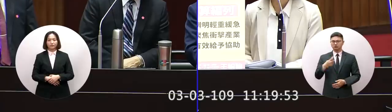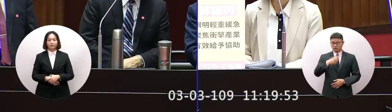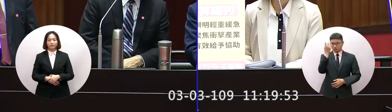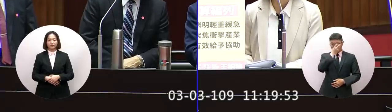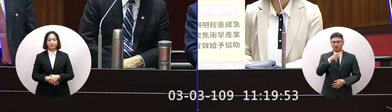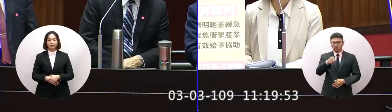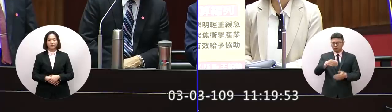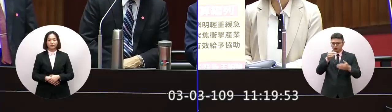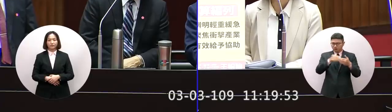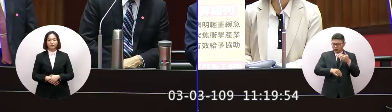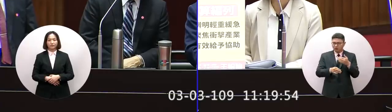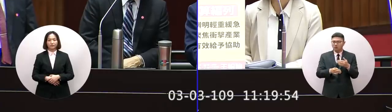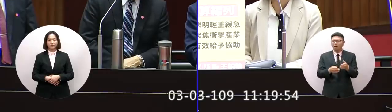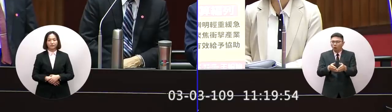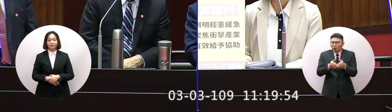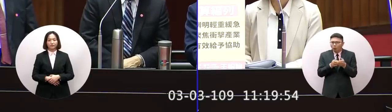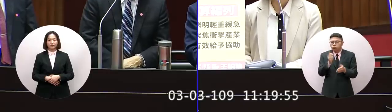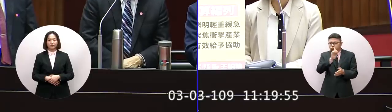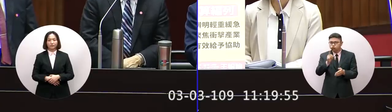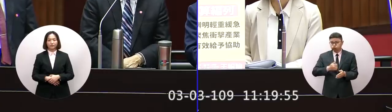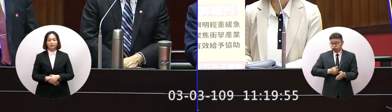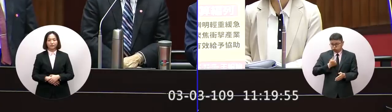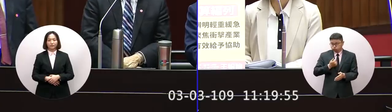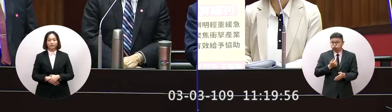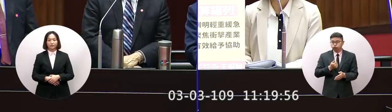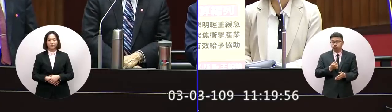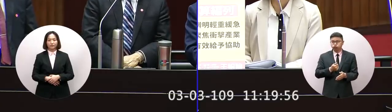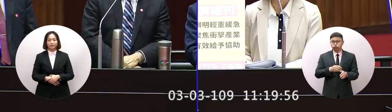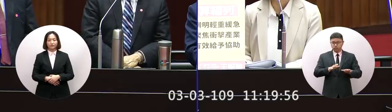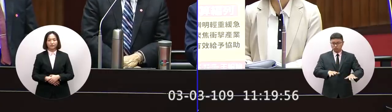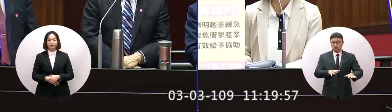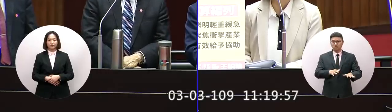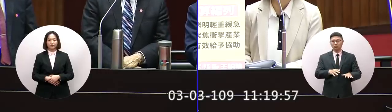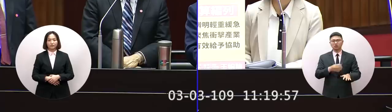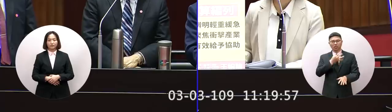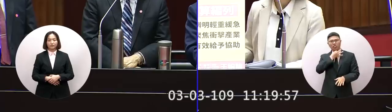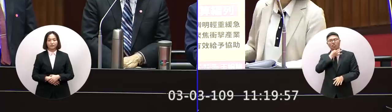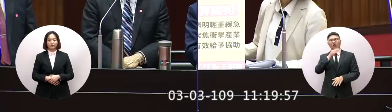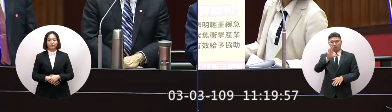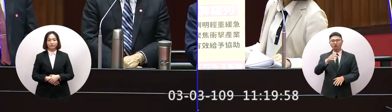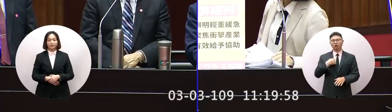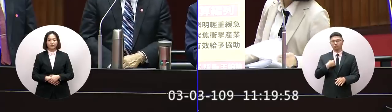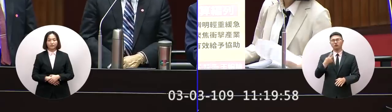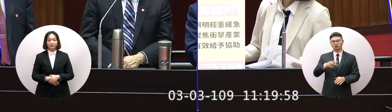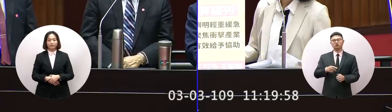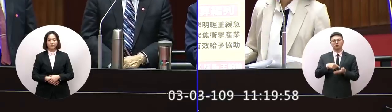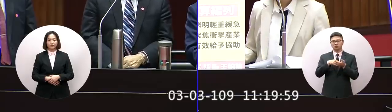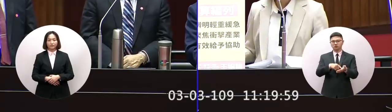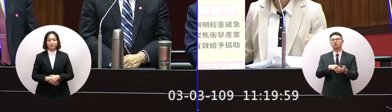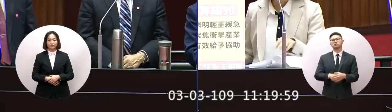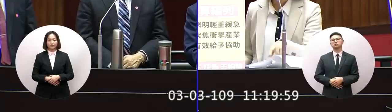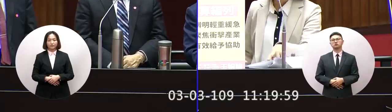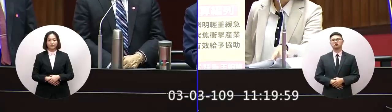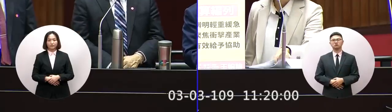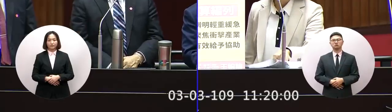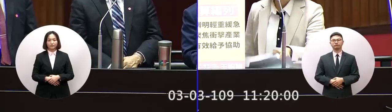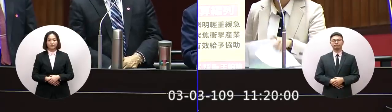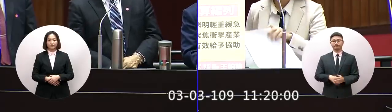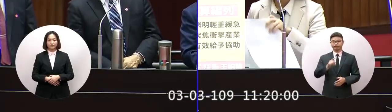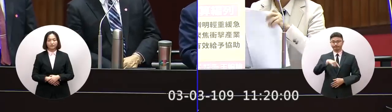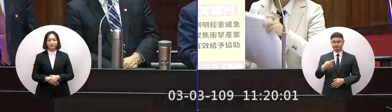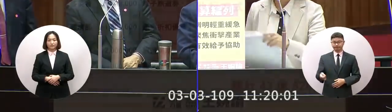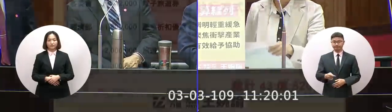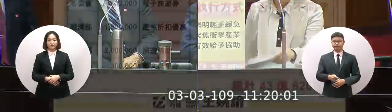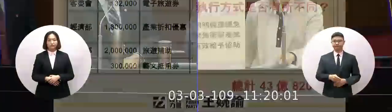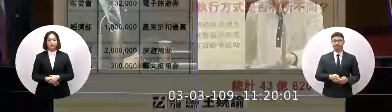们的辅助条件以及辅助的对象是不是真的符合这个迫切的纾困的需要性。那接下来就是在振兴的补